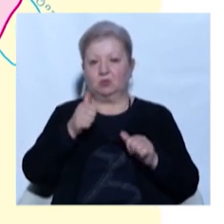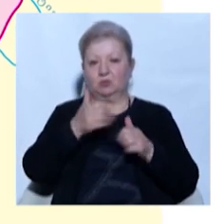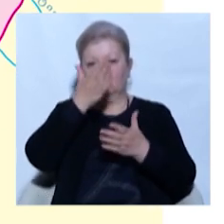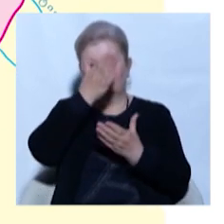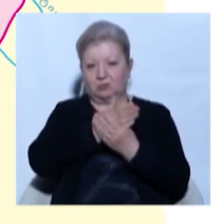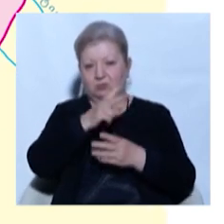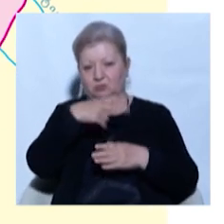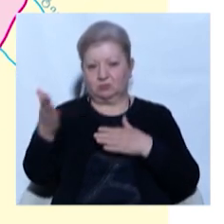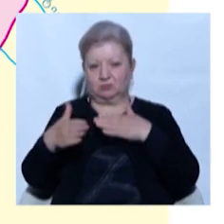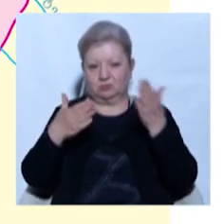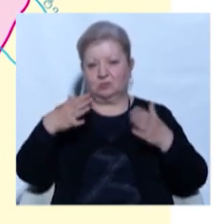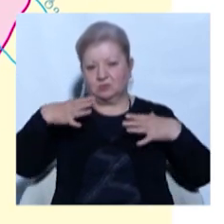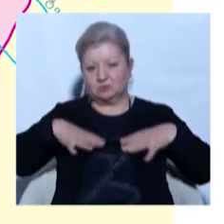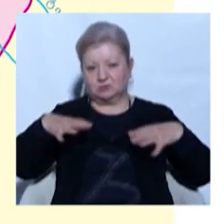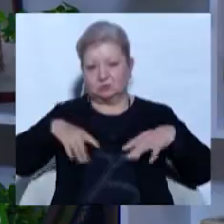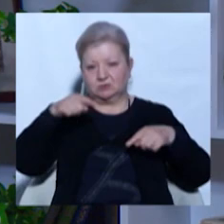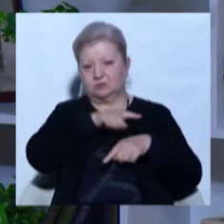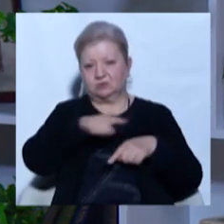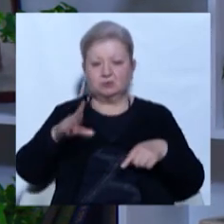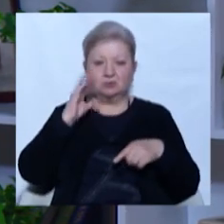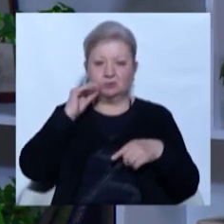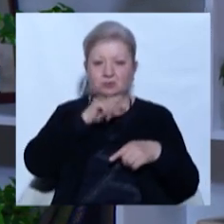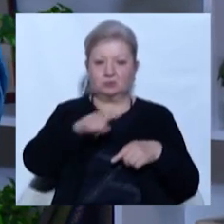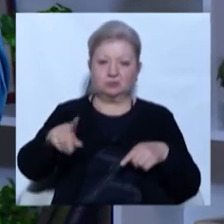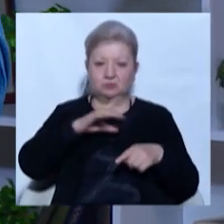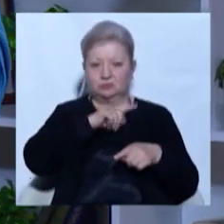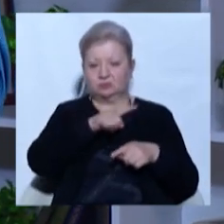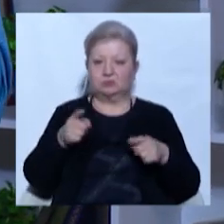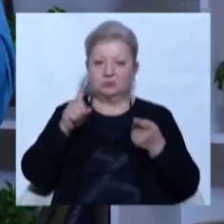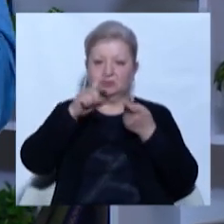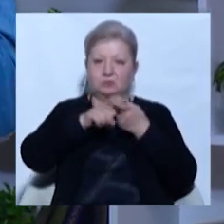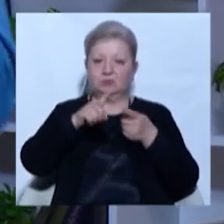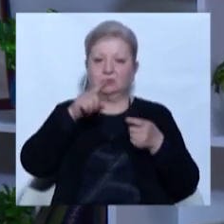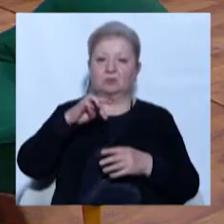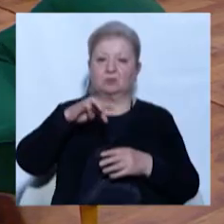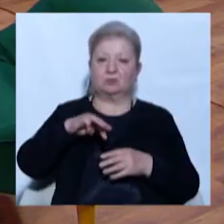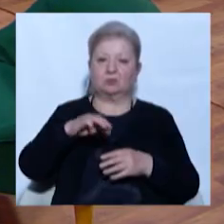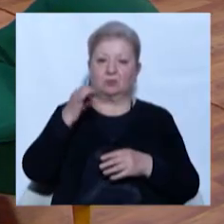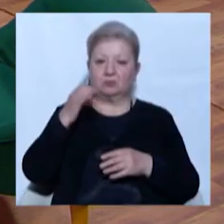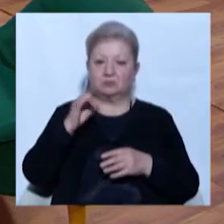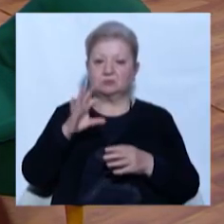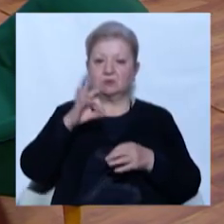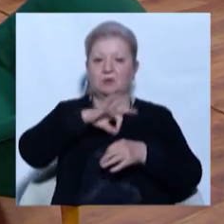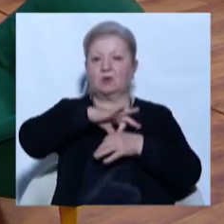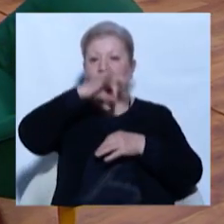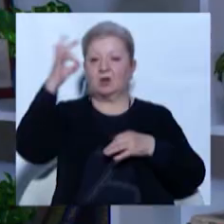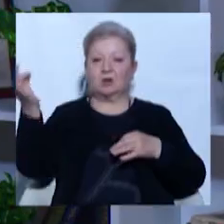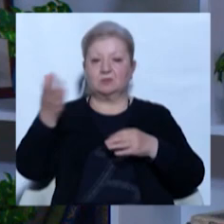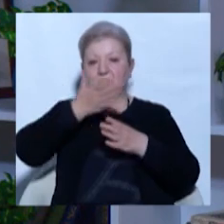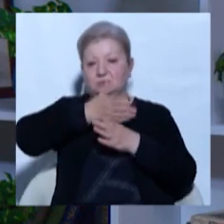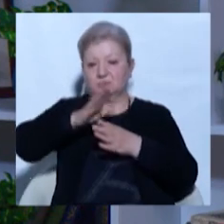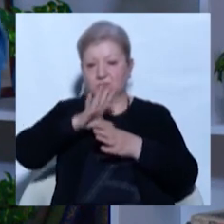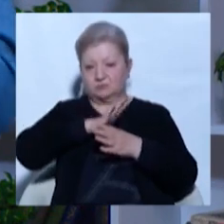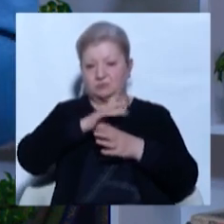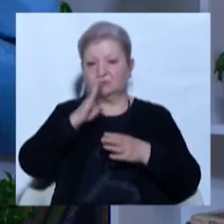და საქართველოს უკვე ამ დროიდან მოყოლებული რომის იმპერიასთან რომის იმპერიის აღმოსავლეთ ნაწილთან უწევს, ანუ